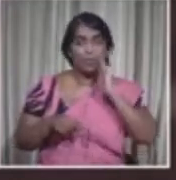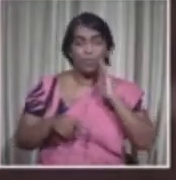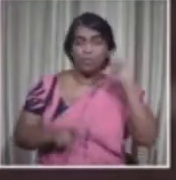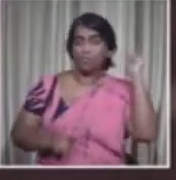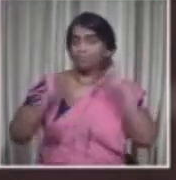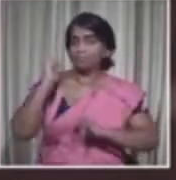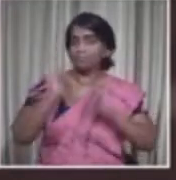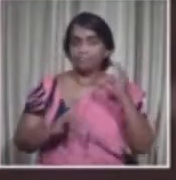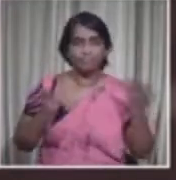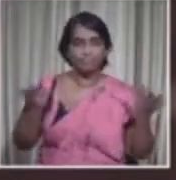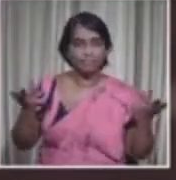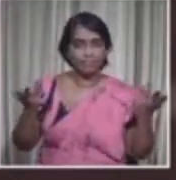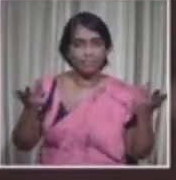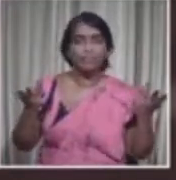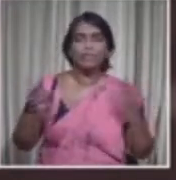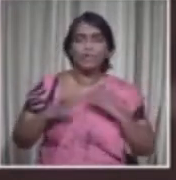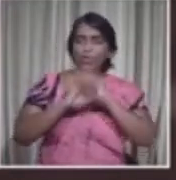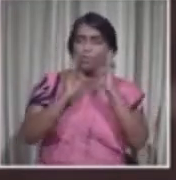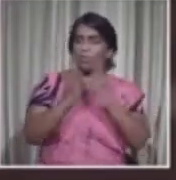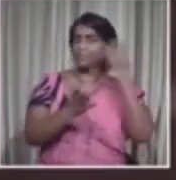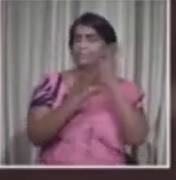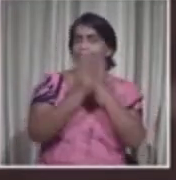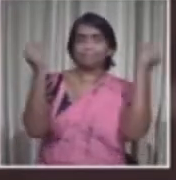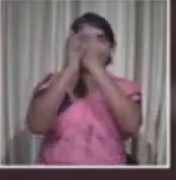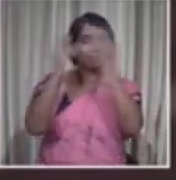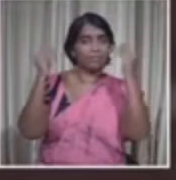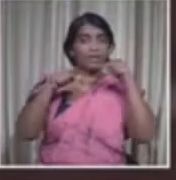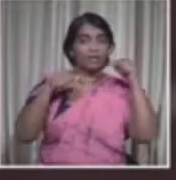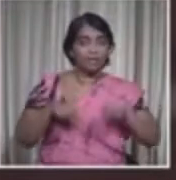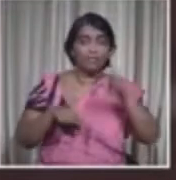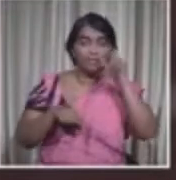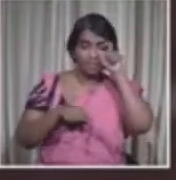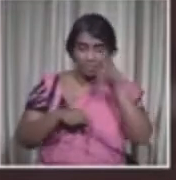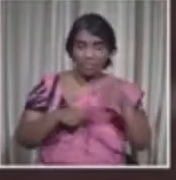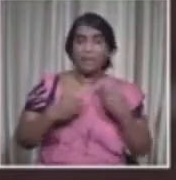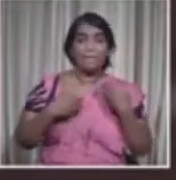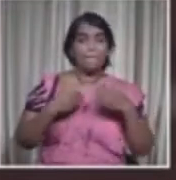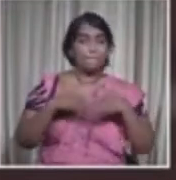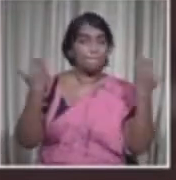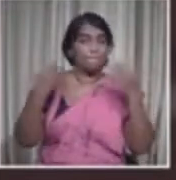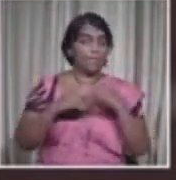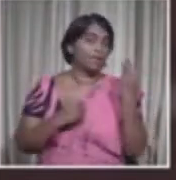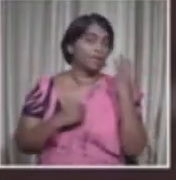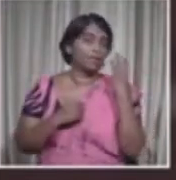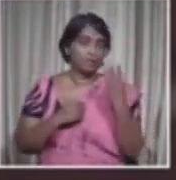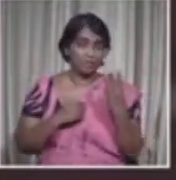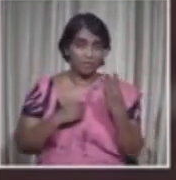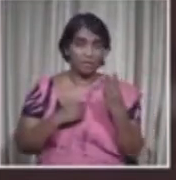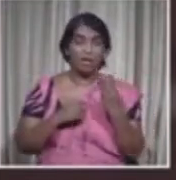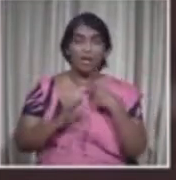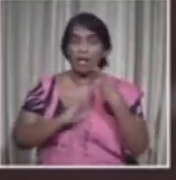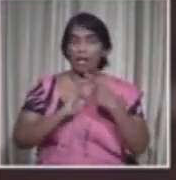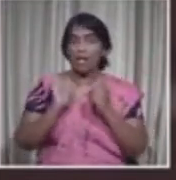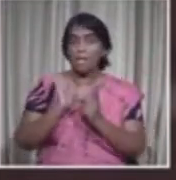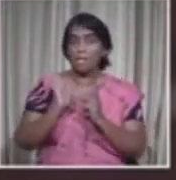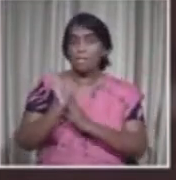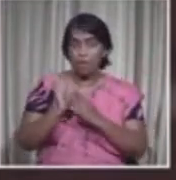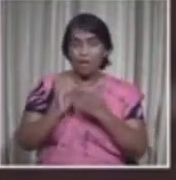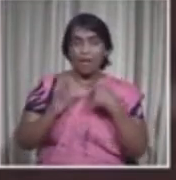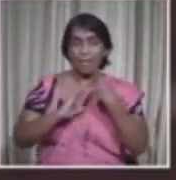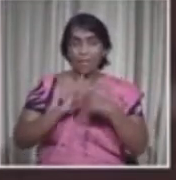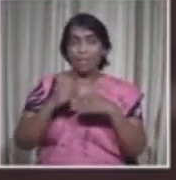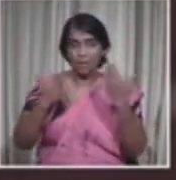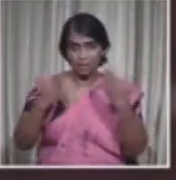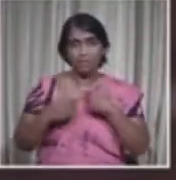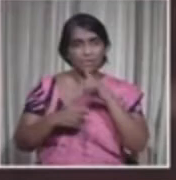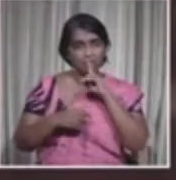එන්නේ නැහැ. හැමදේම කැන්සල් වෙනවා. අද මම බැලුවා පත්තර තුන මව්බිම. ඔව් මං කතා කරලා